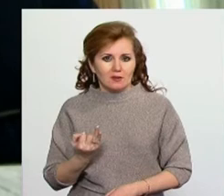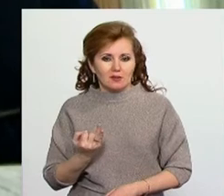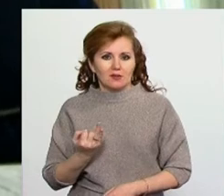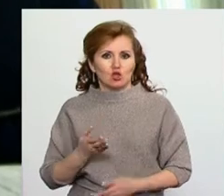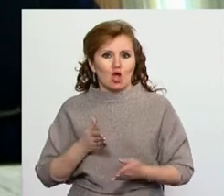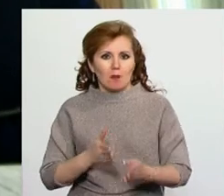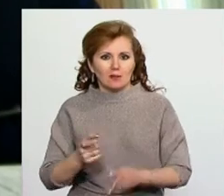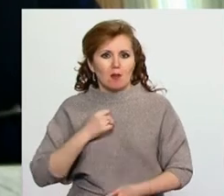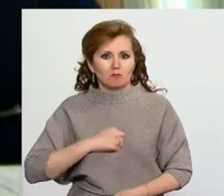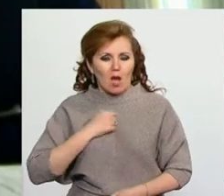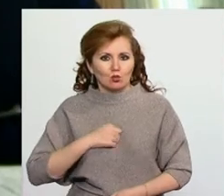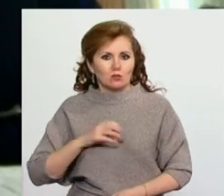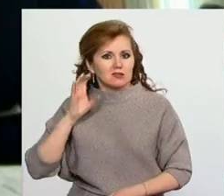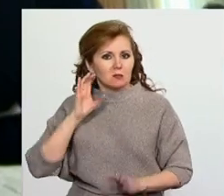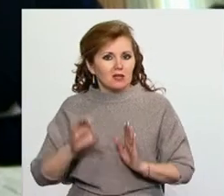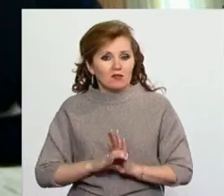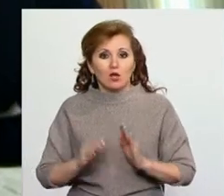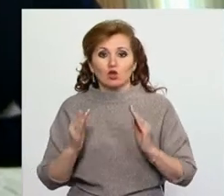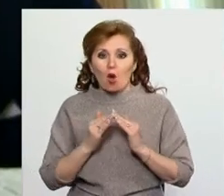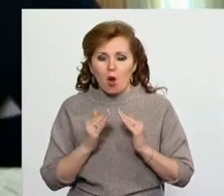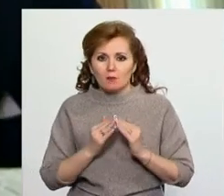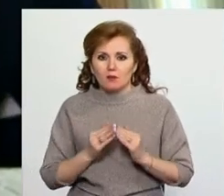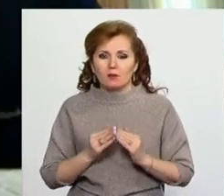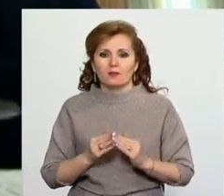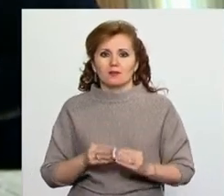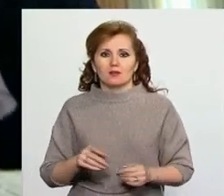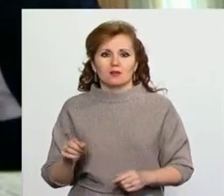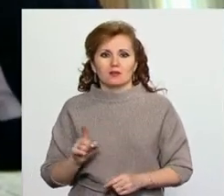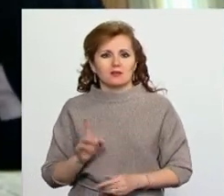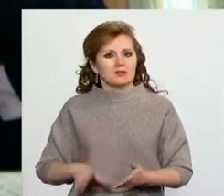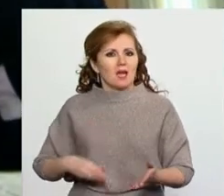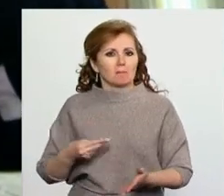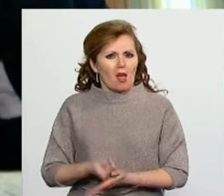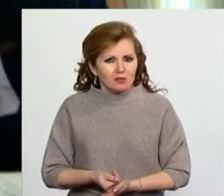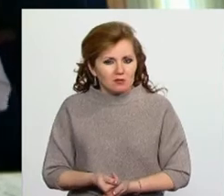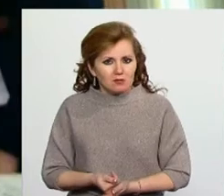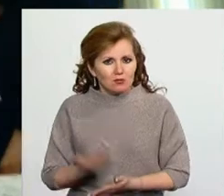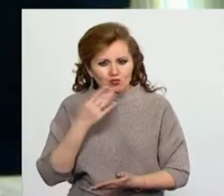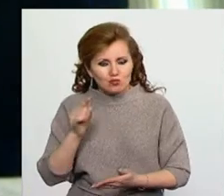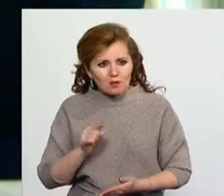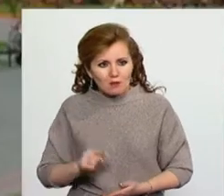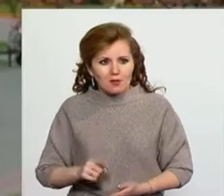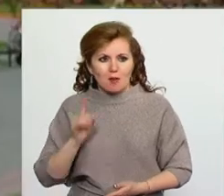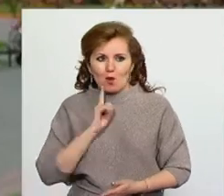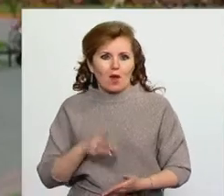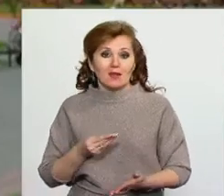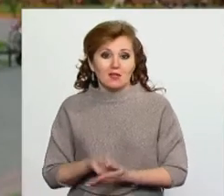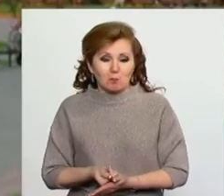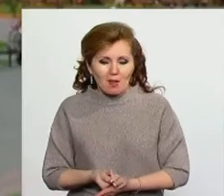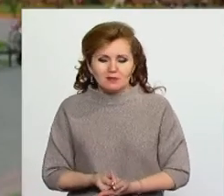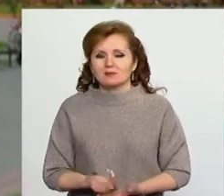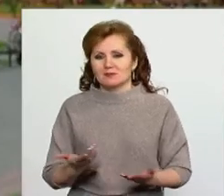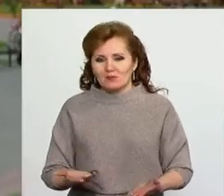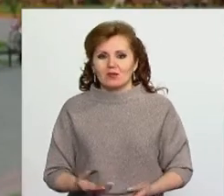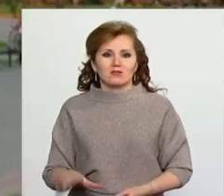баню смирительного дома, дандежа заплатить? Пока не заплатит. Все, зачем сегодня